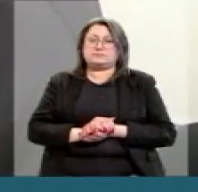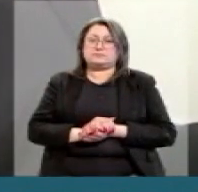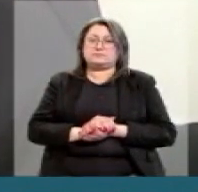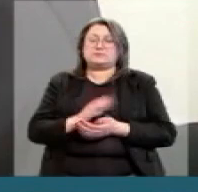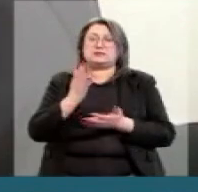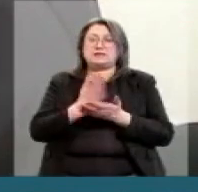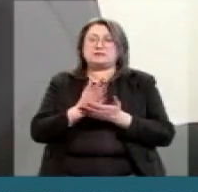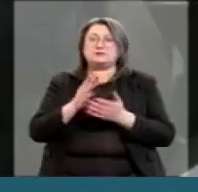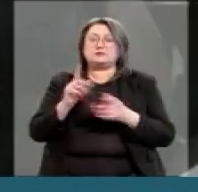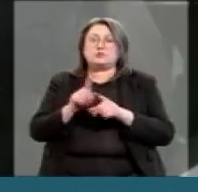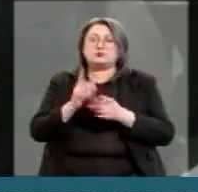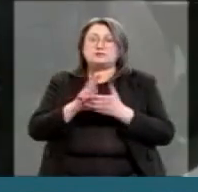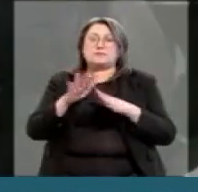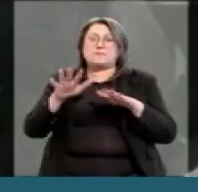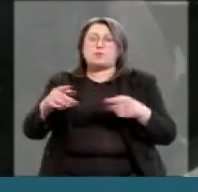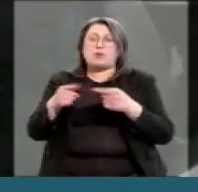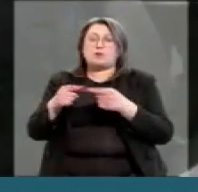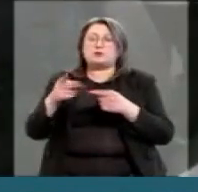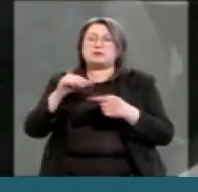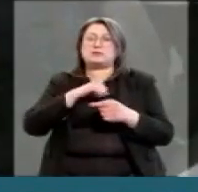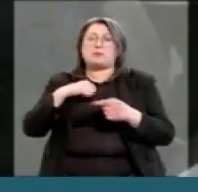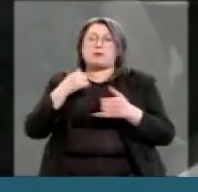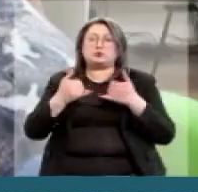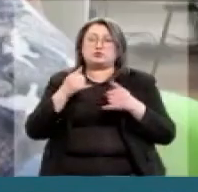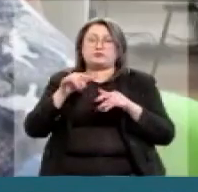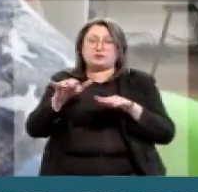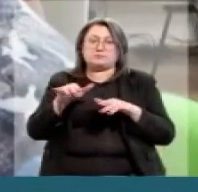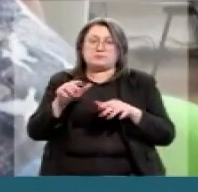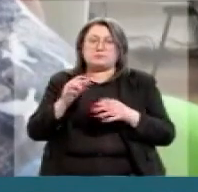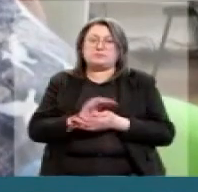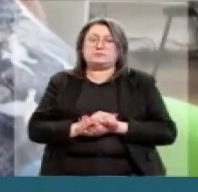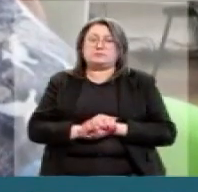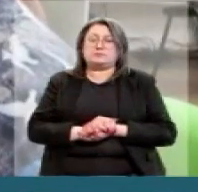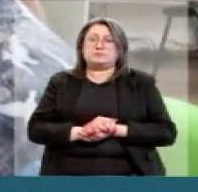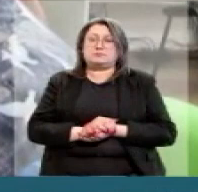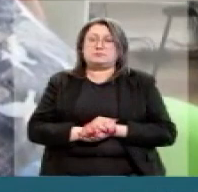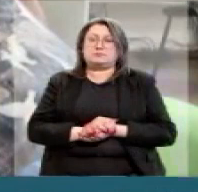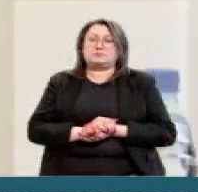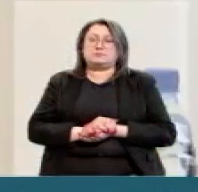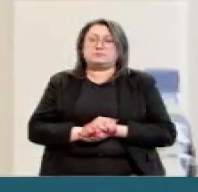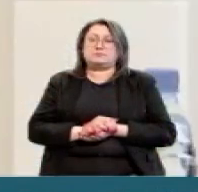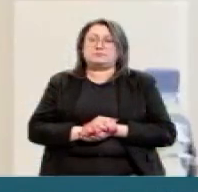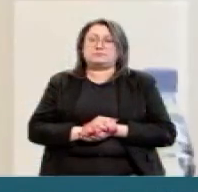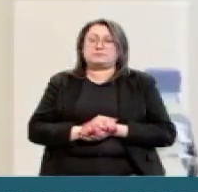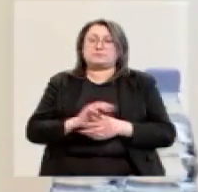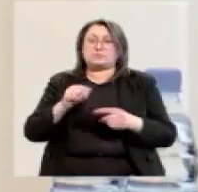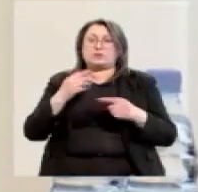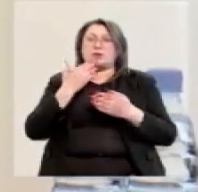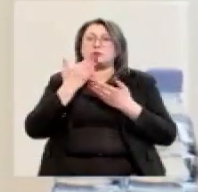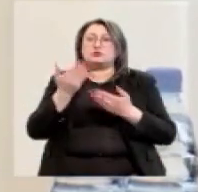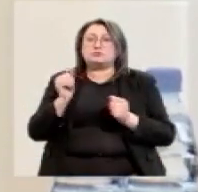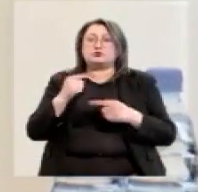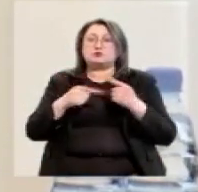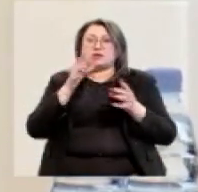бұрыштары ұйымдастырылған. Сонда көрсетілетін қызметті алушы электронды үкімет порталы арқылы өтініш бере алады.